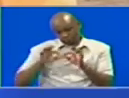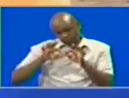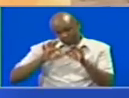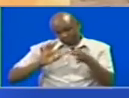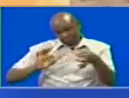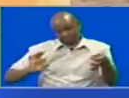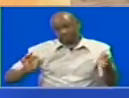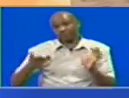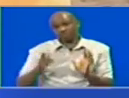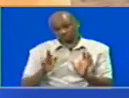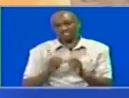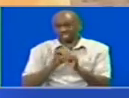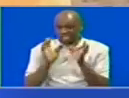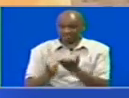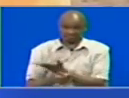utairarua.